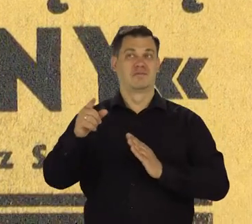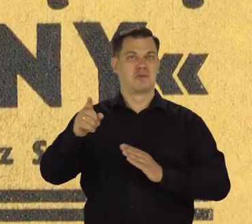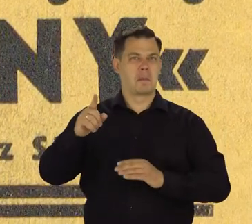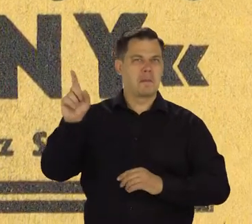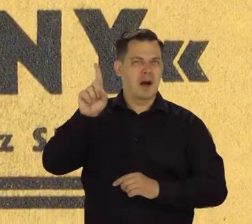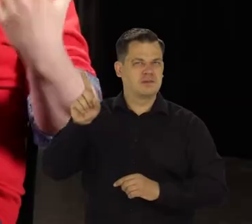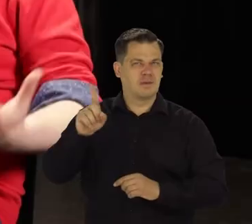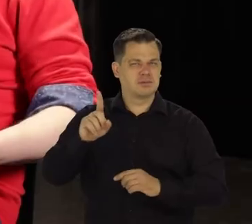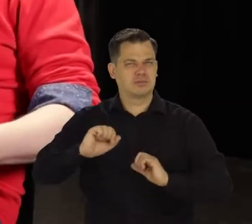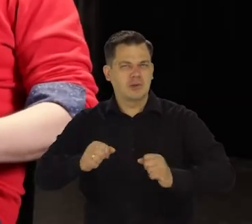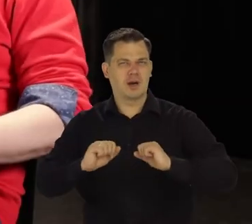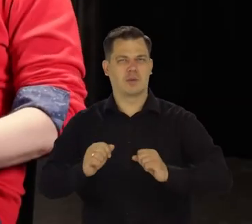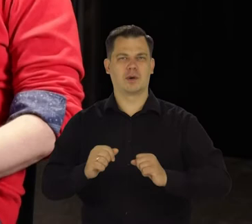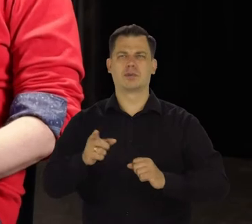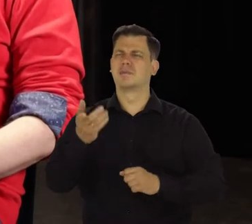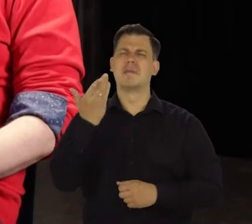Nie dość, że państwowiec, że